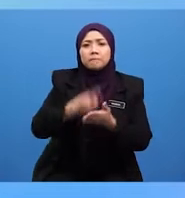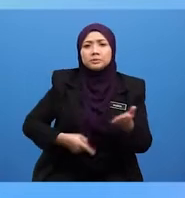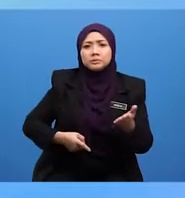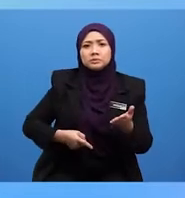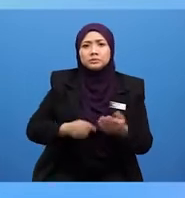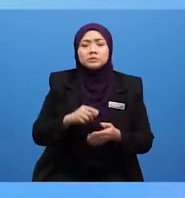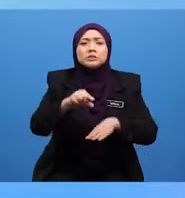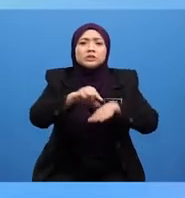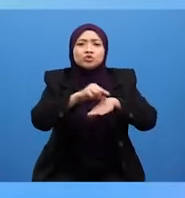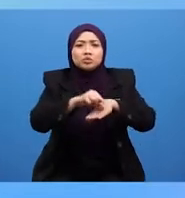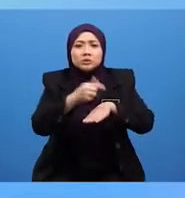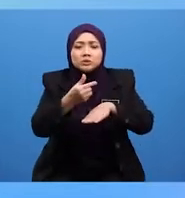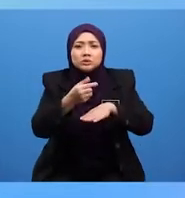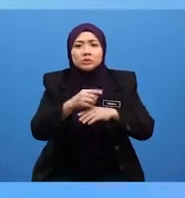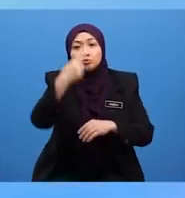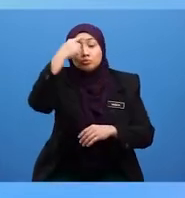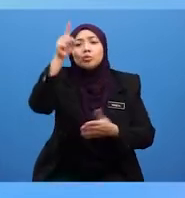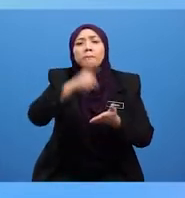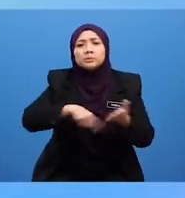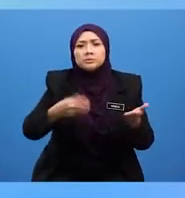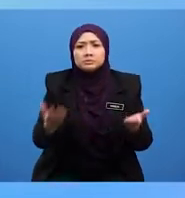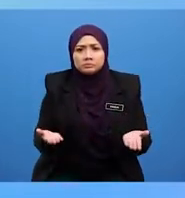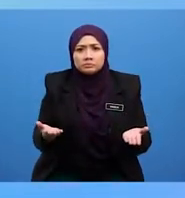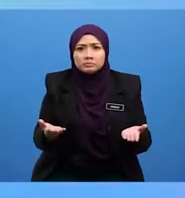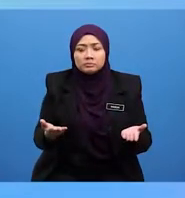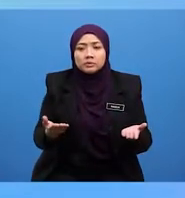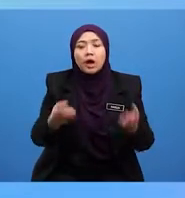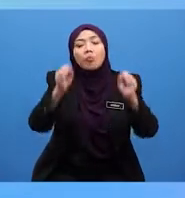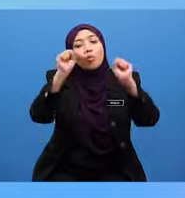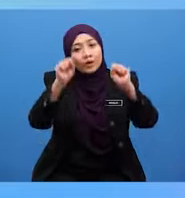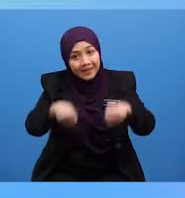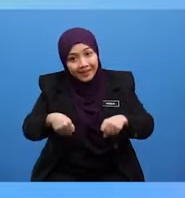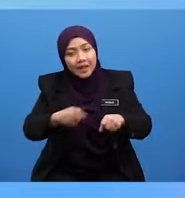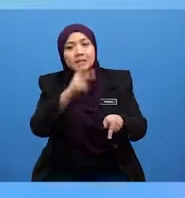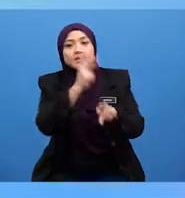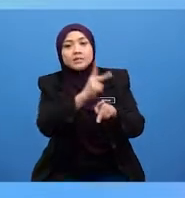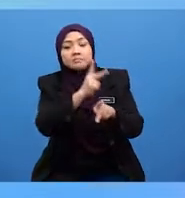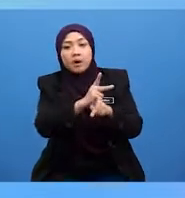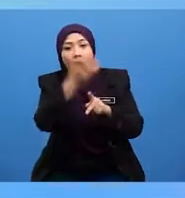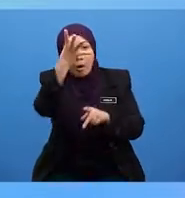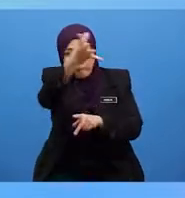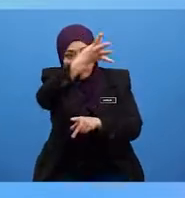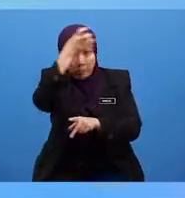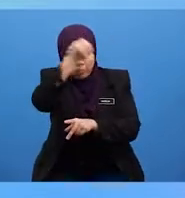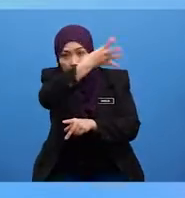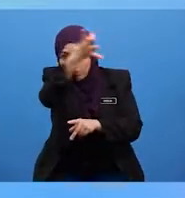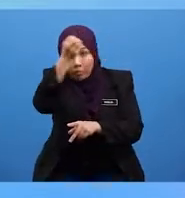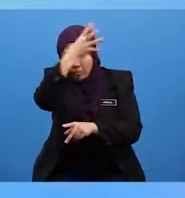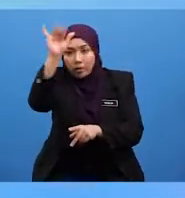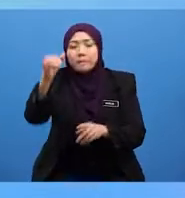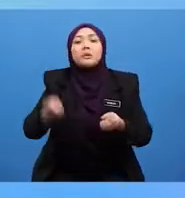murid-murid? Chip memori berupaya menyimpan maklumat yang